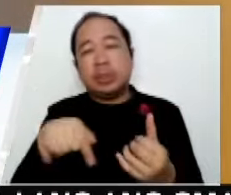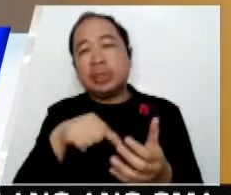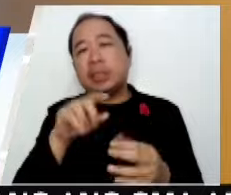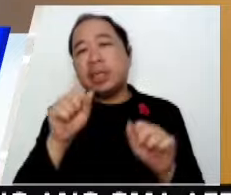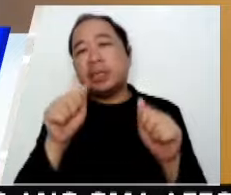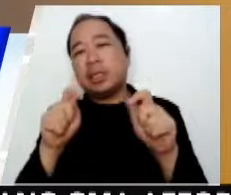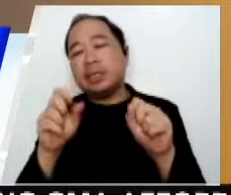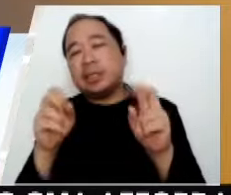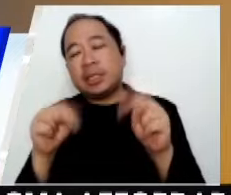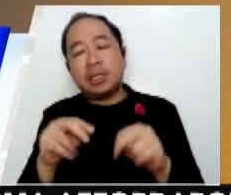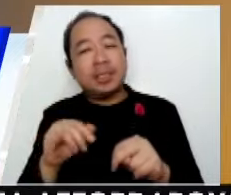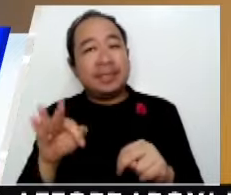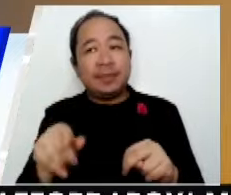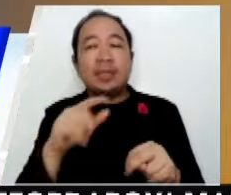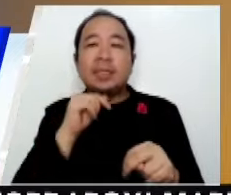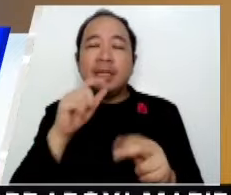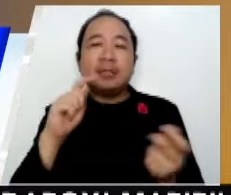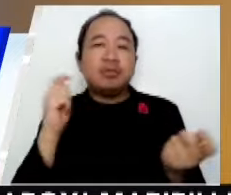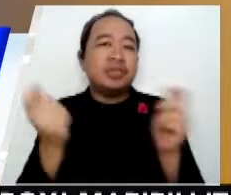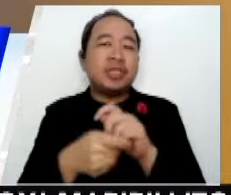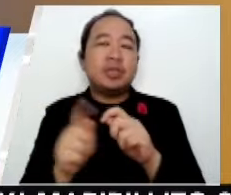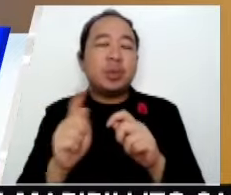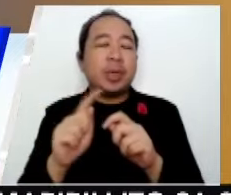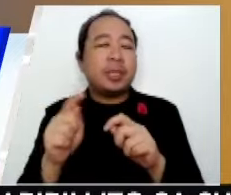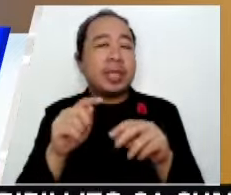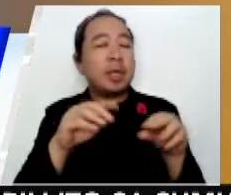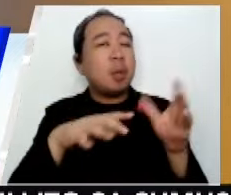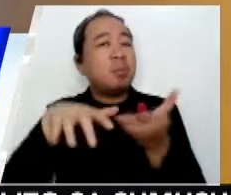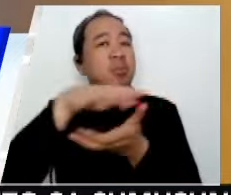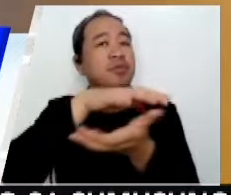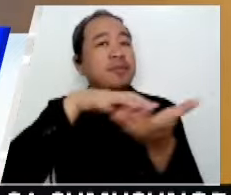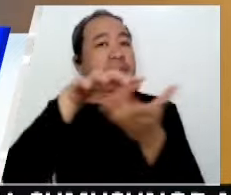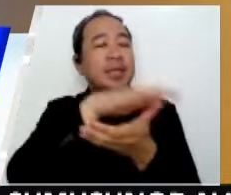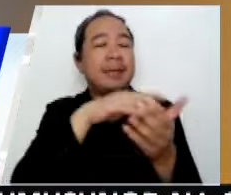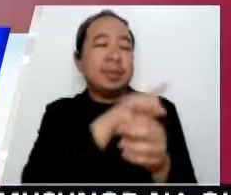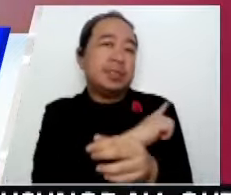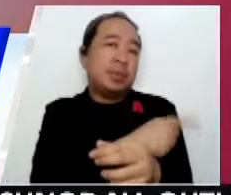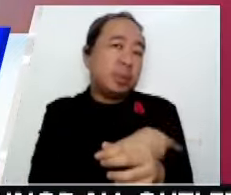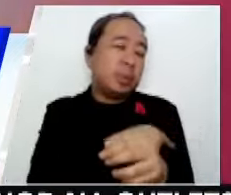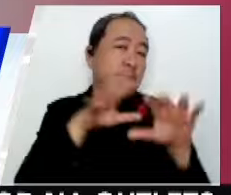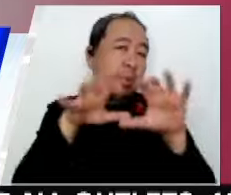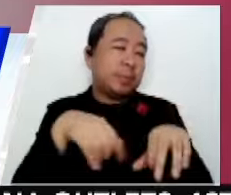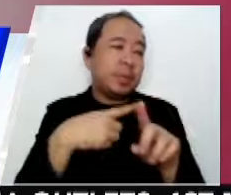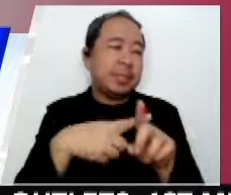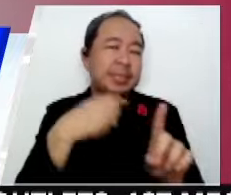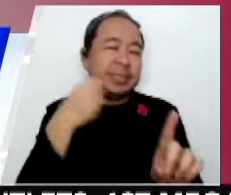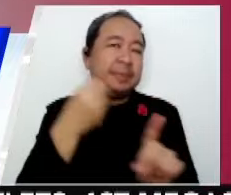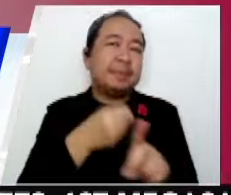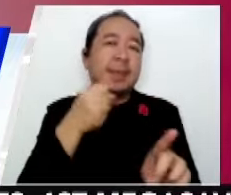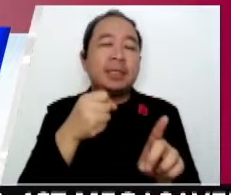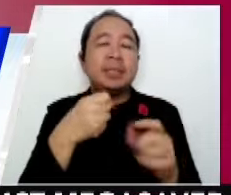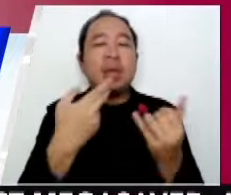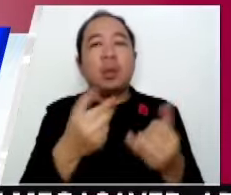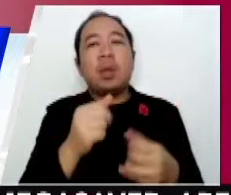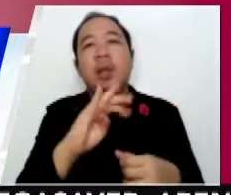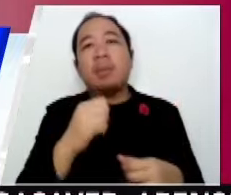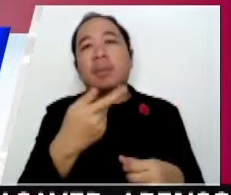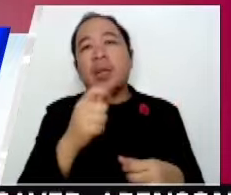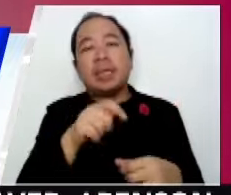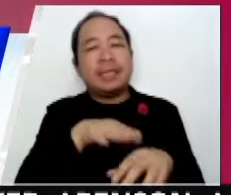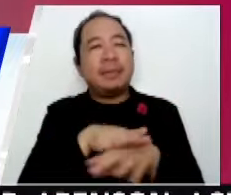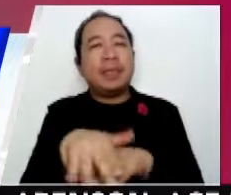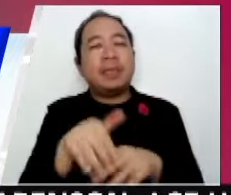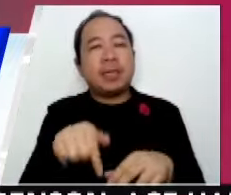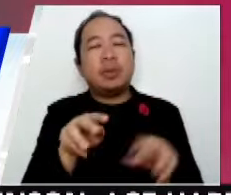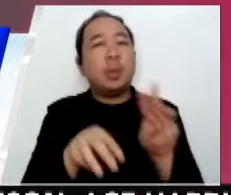magbabago yung forecast movement natin, intensity ng bagyo, at yung immediate effect nito sa current habagat na nakakapekto nga dito sa western section ng Luzon,